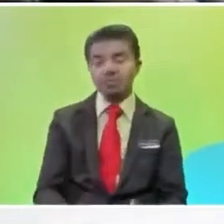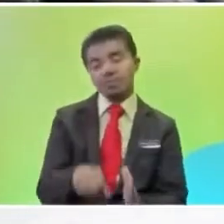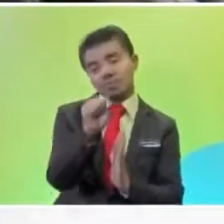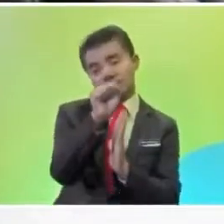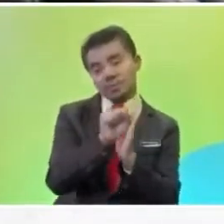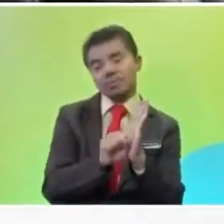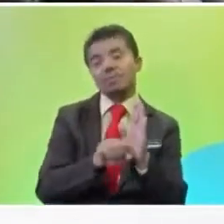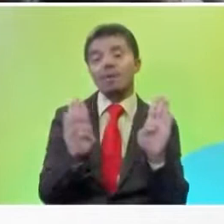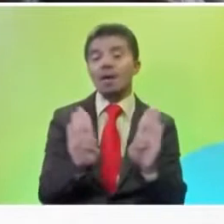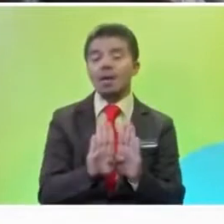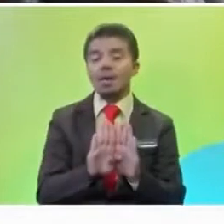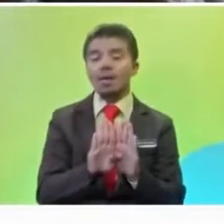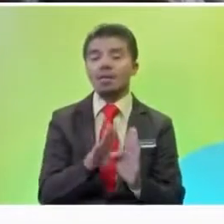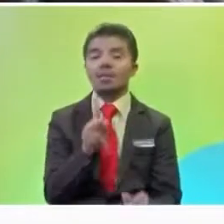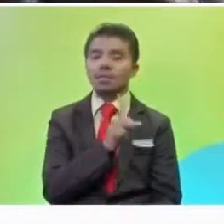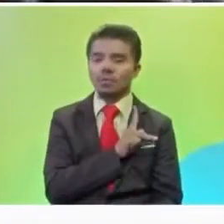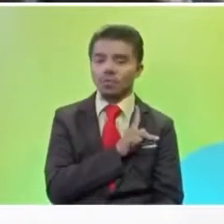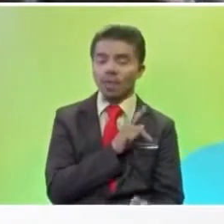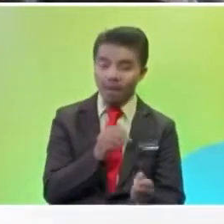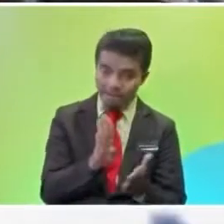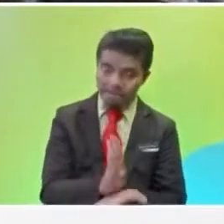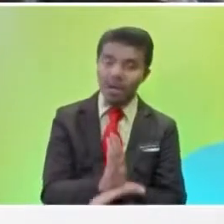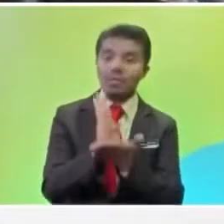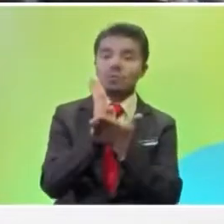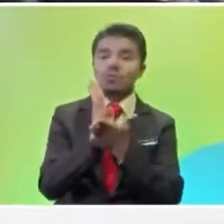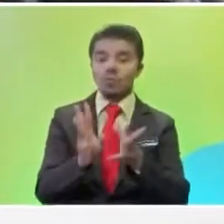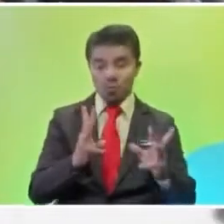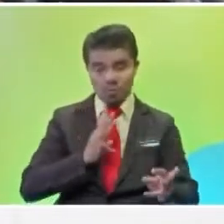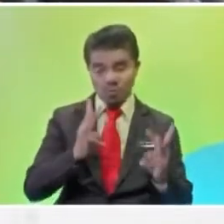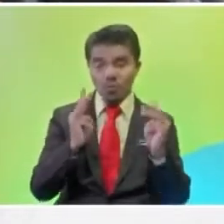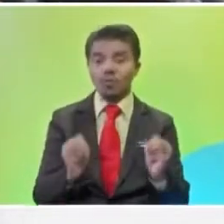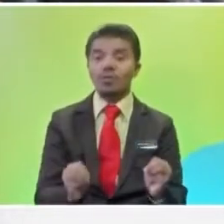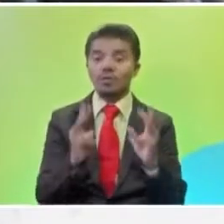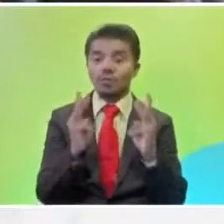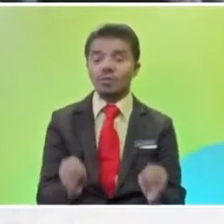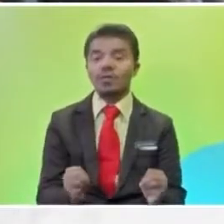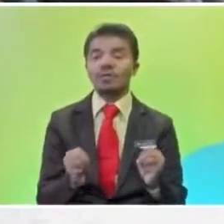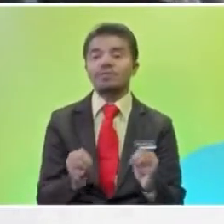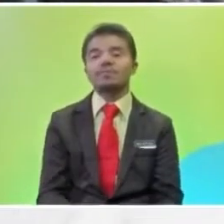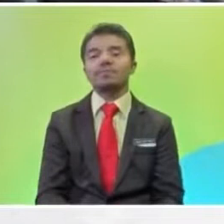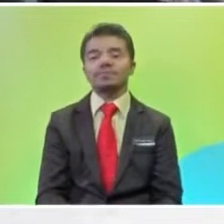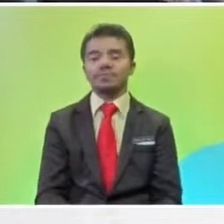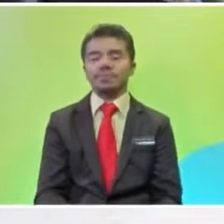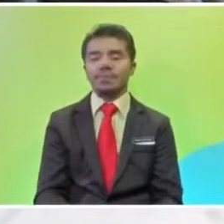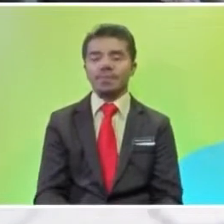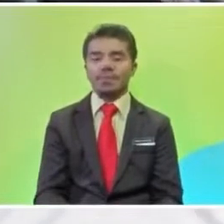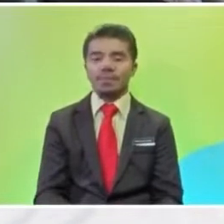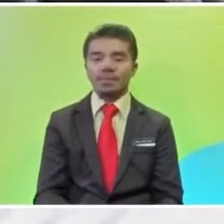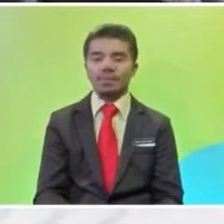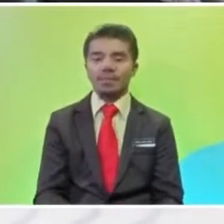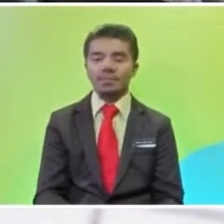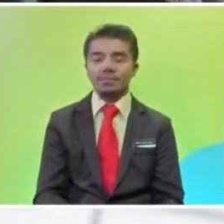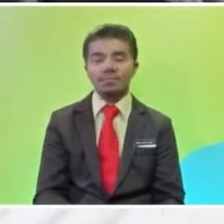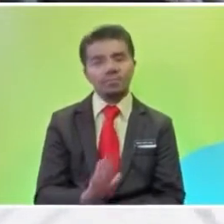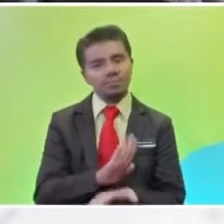Dimana ada mudiknya bertindak sebagai pembentang dan murid-murid yang lain sebagai pemerhati jadi pelaksanaan